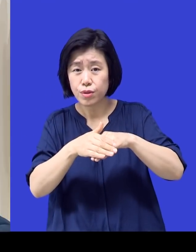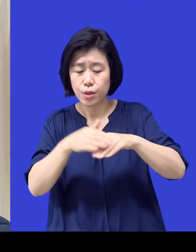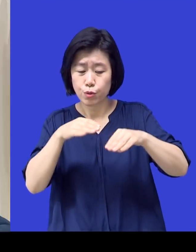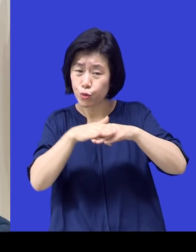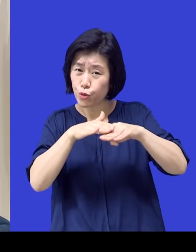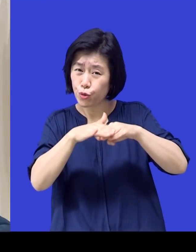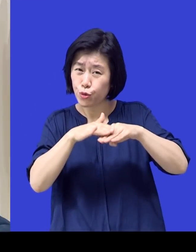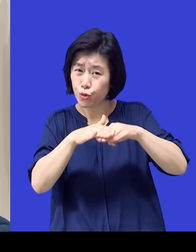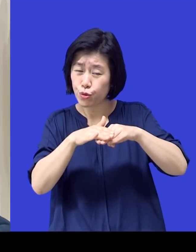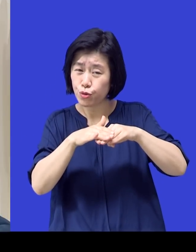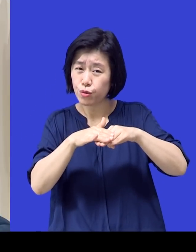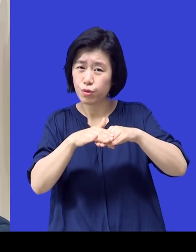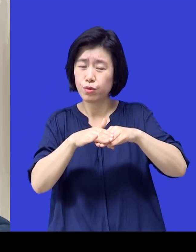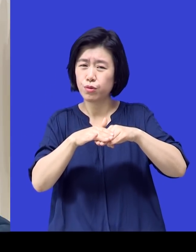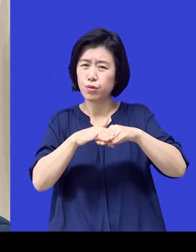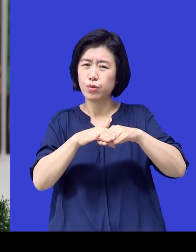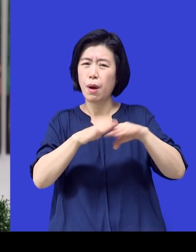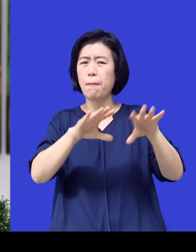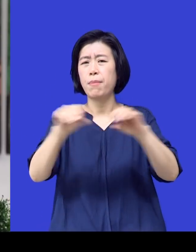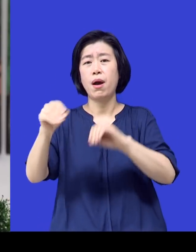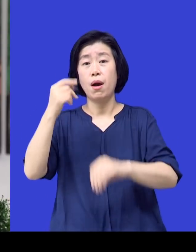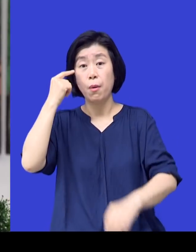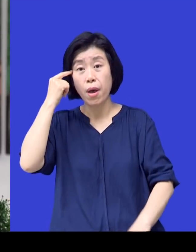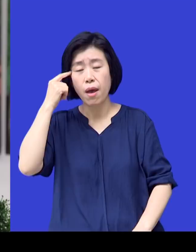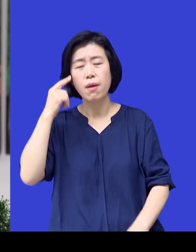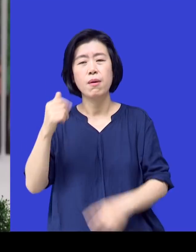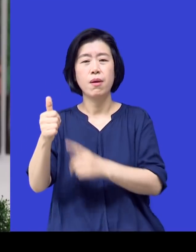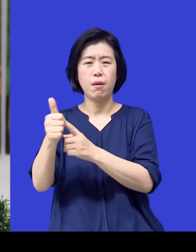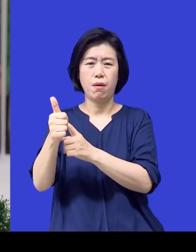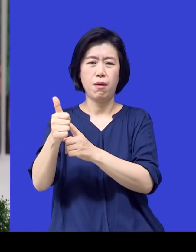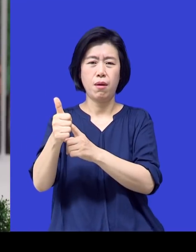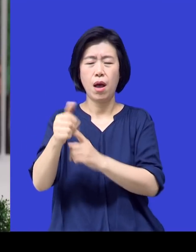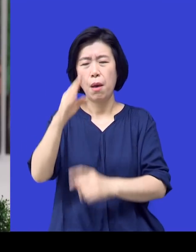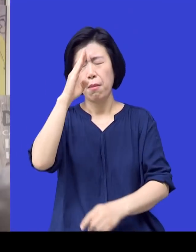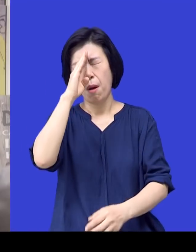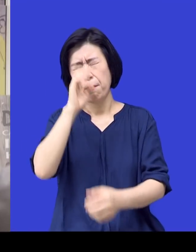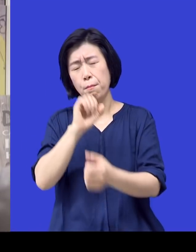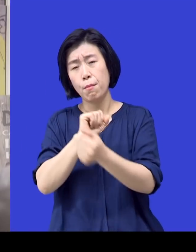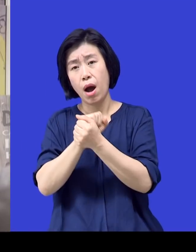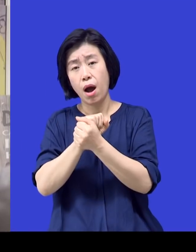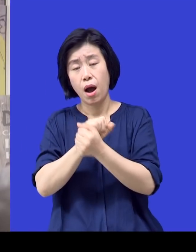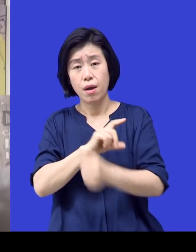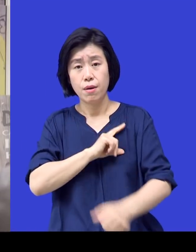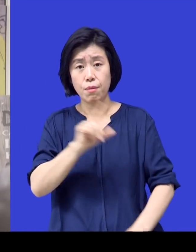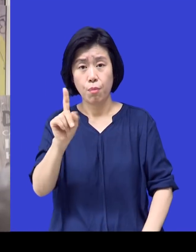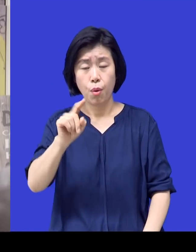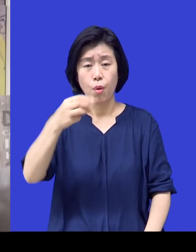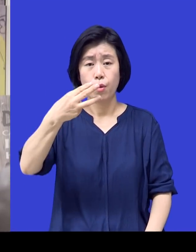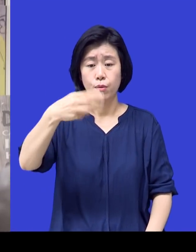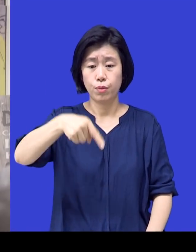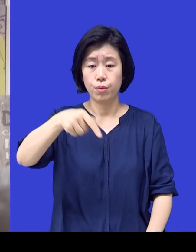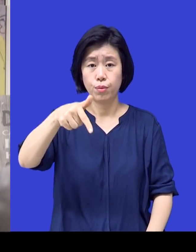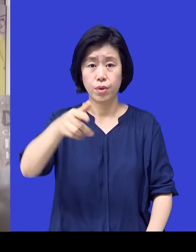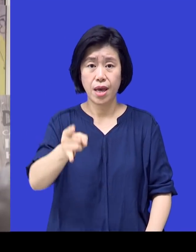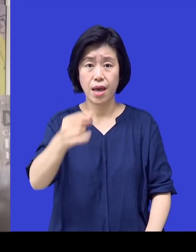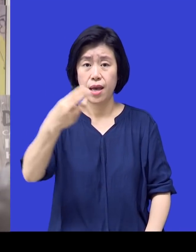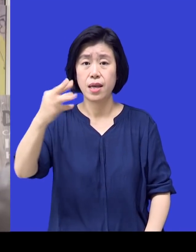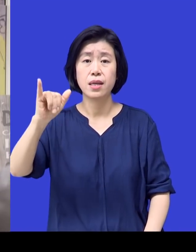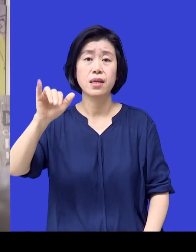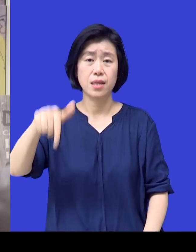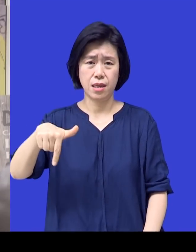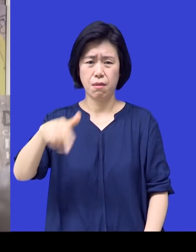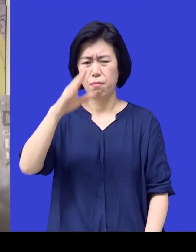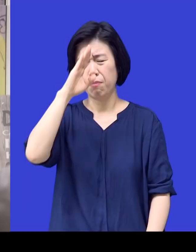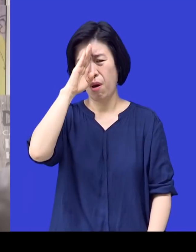됐는데 루게릭병에 걸리신 거예요. 그래서 이제는 수년이 지났는데 몸을 전혀